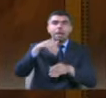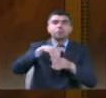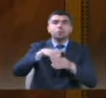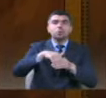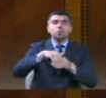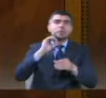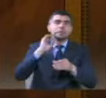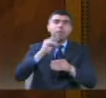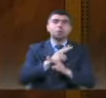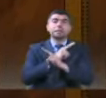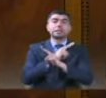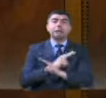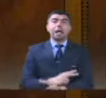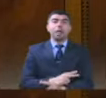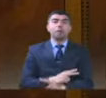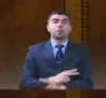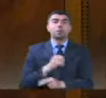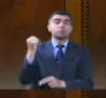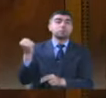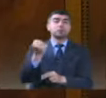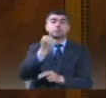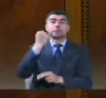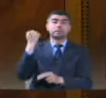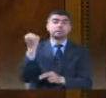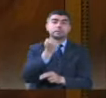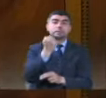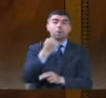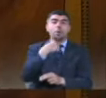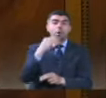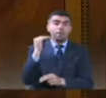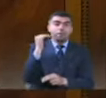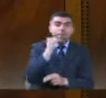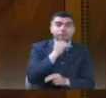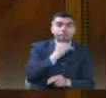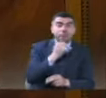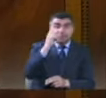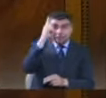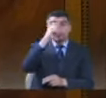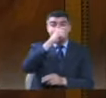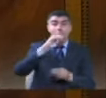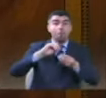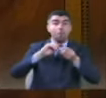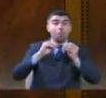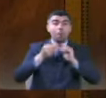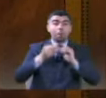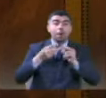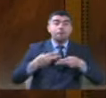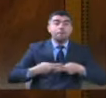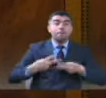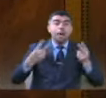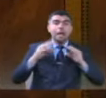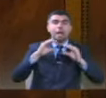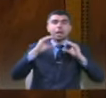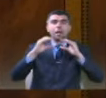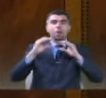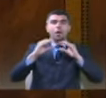التقاعد التي هي في حالة انتظار لحد الآن، والانتباه إلى خطورة هذا التأخير وفتح حوار جاد